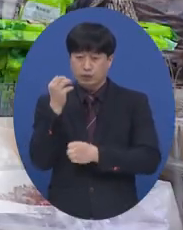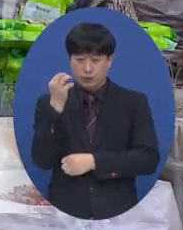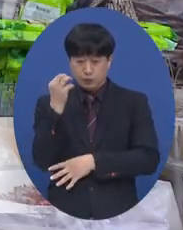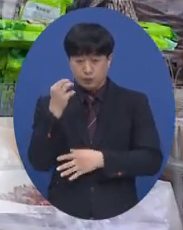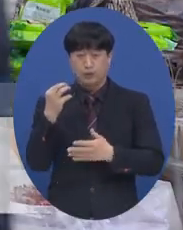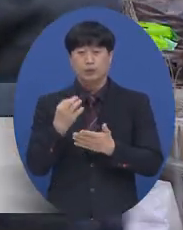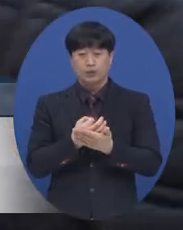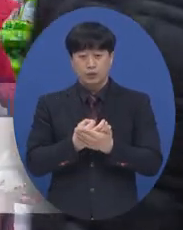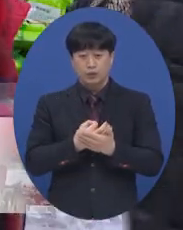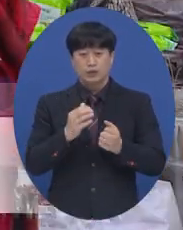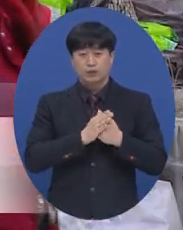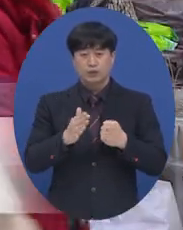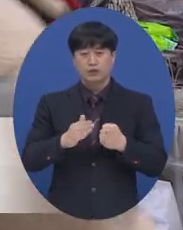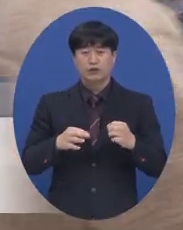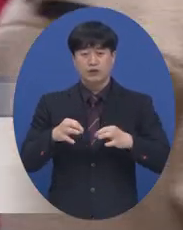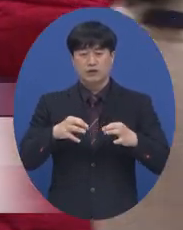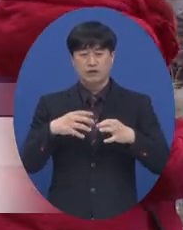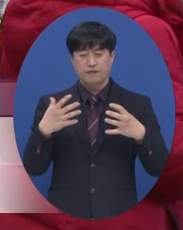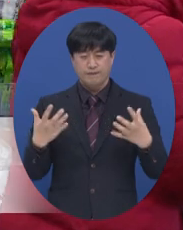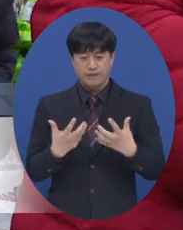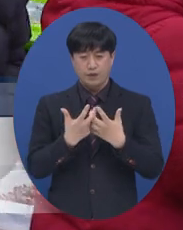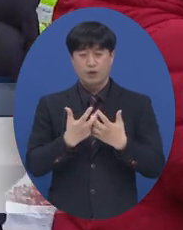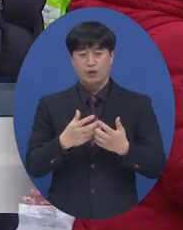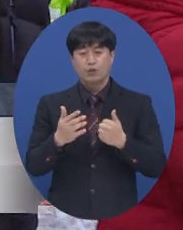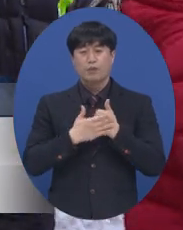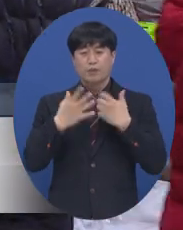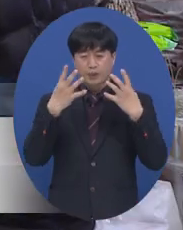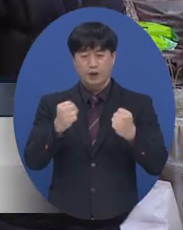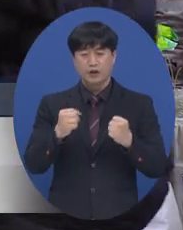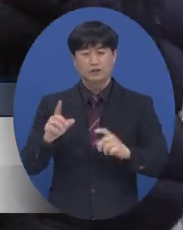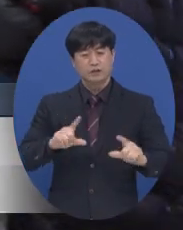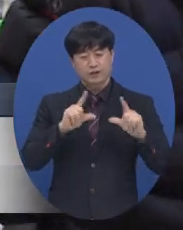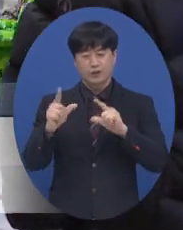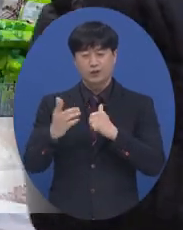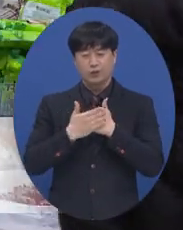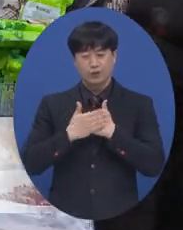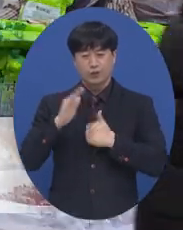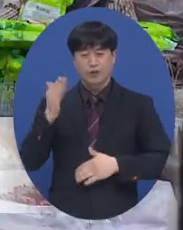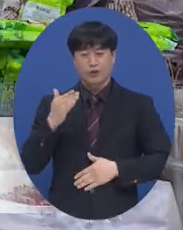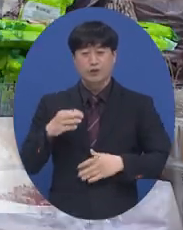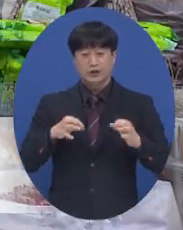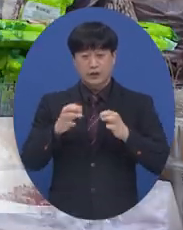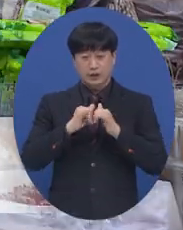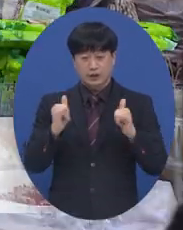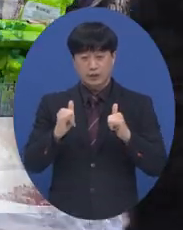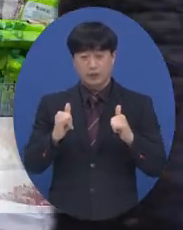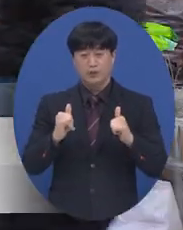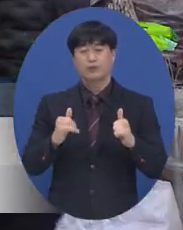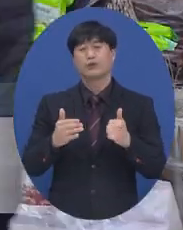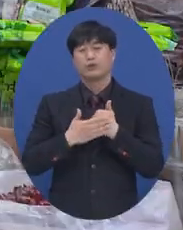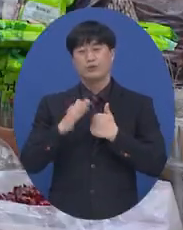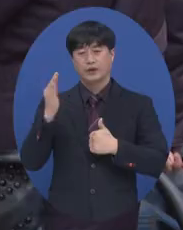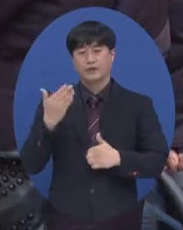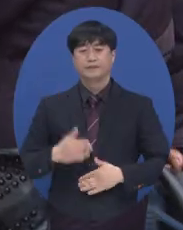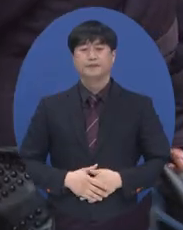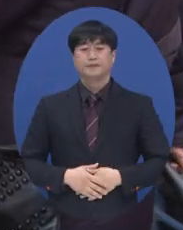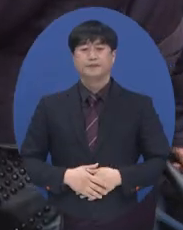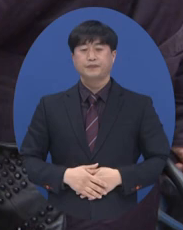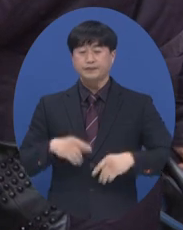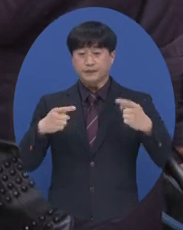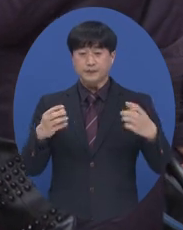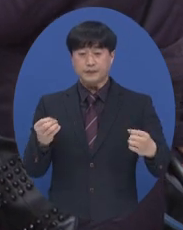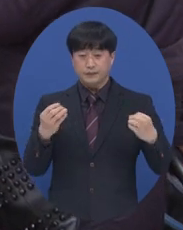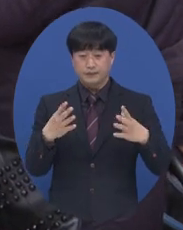굉장히 도움이 많이 되는 것 같아요 저희들 뭐 살아가는데 도 그렇고 시장 상인들 장사 하시는 데도 그렇고